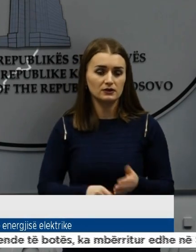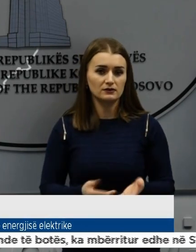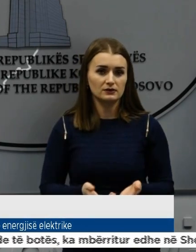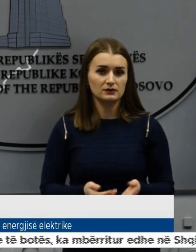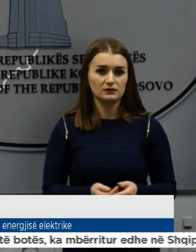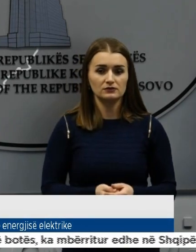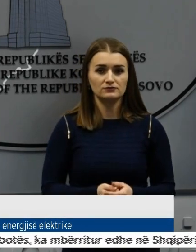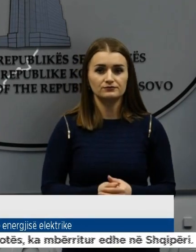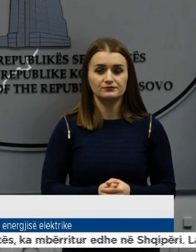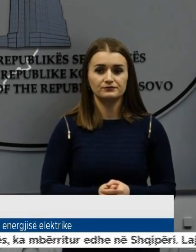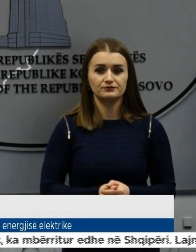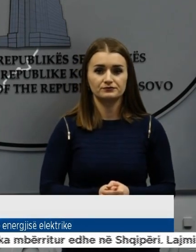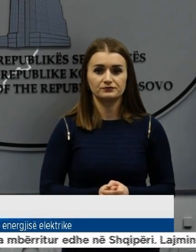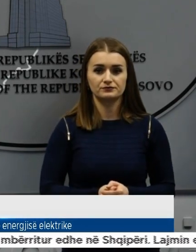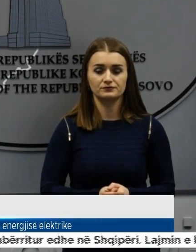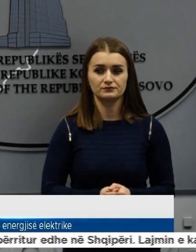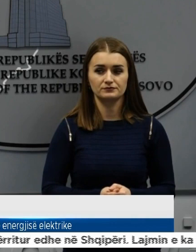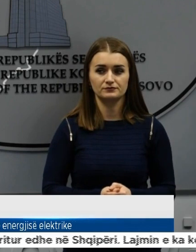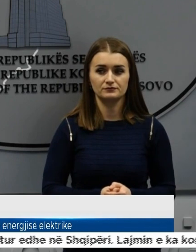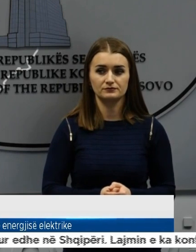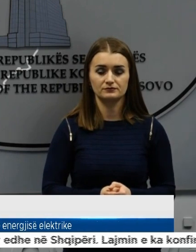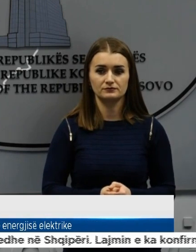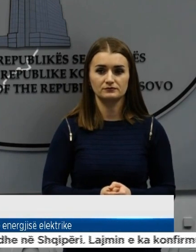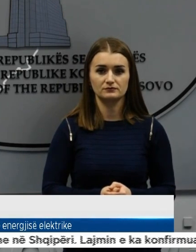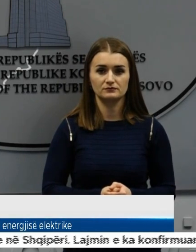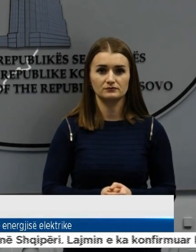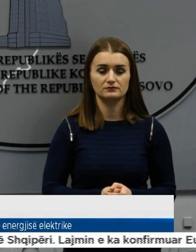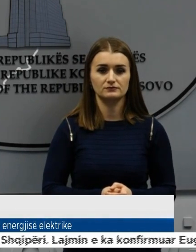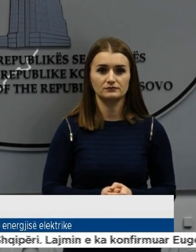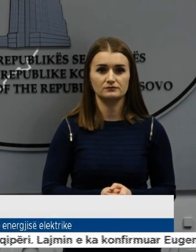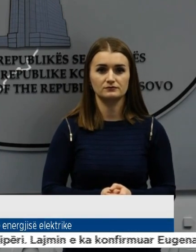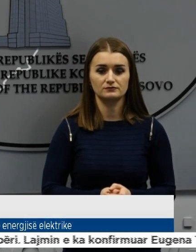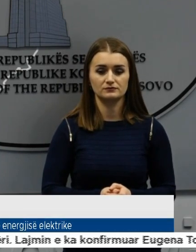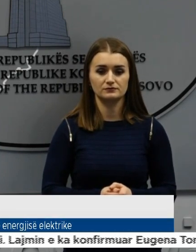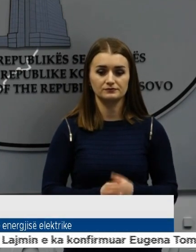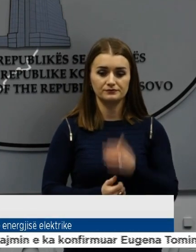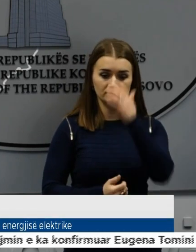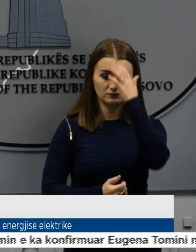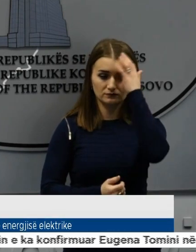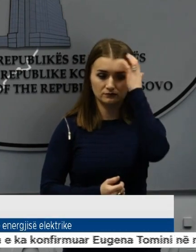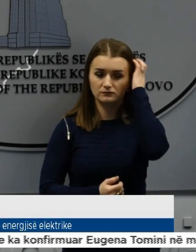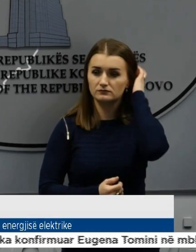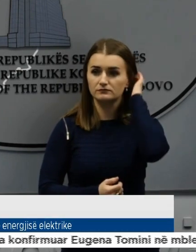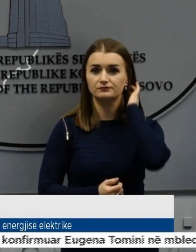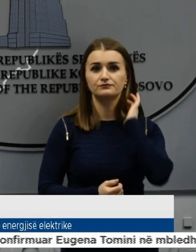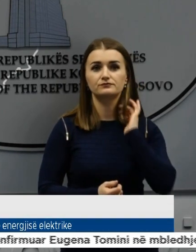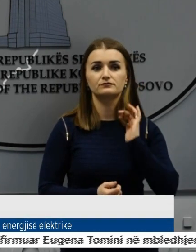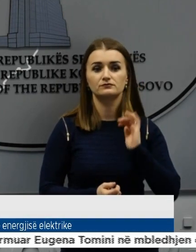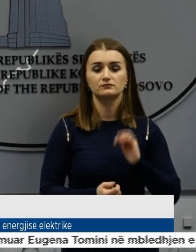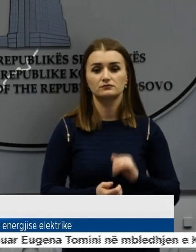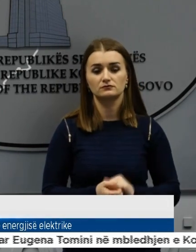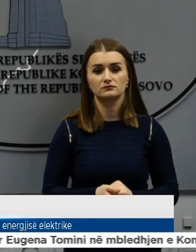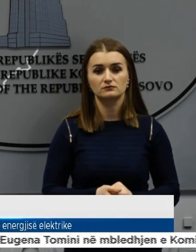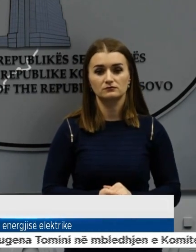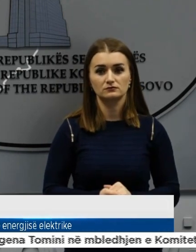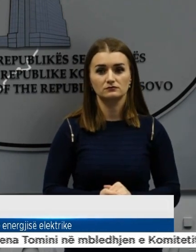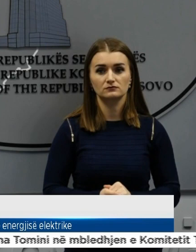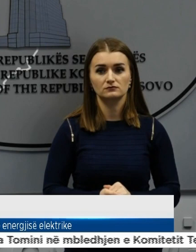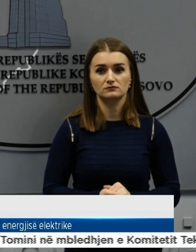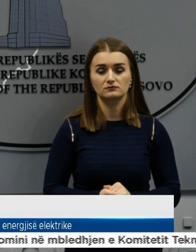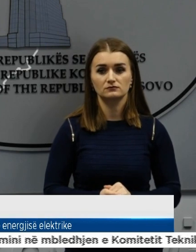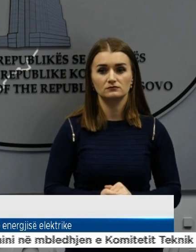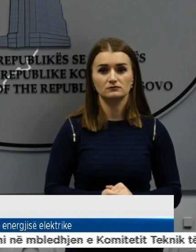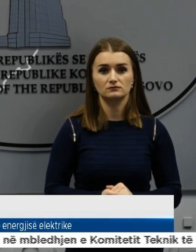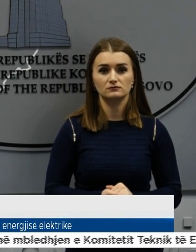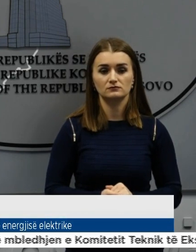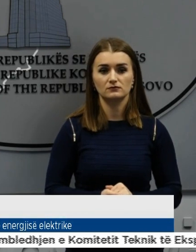këtë konsum, sa është e mundur, me konsumin gjatë natës. Këto janë thjesht fakte. Nuk e di pse